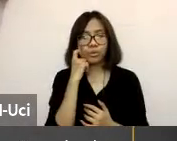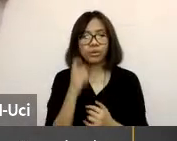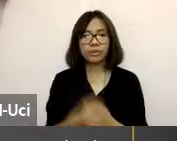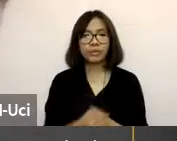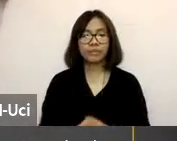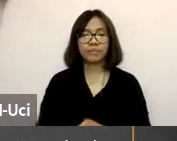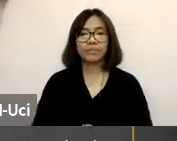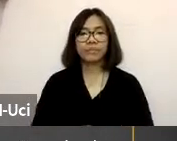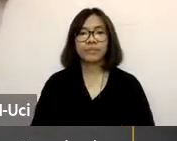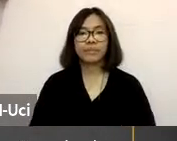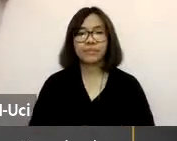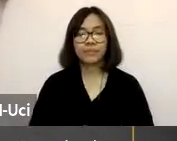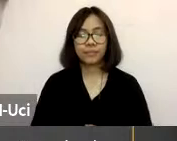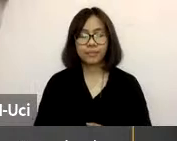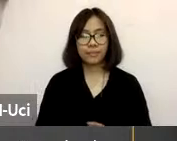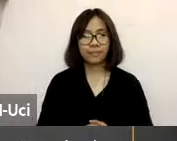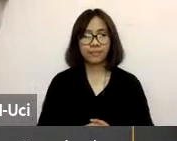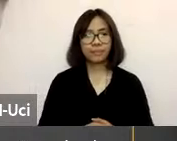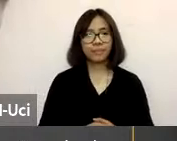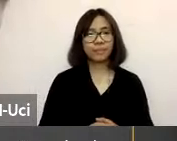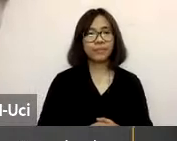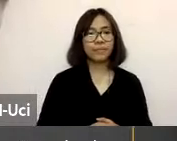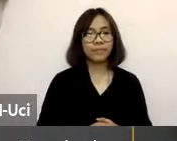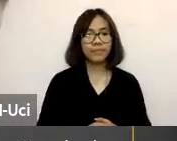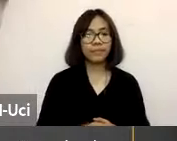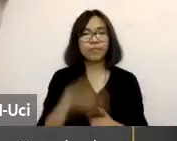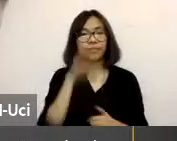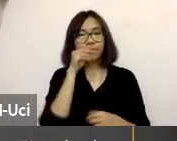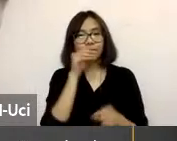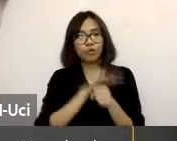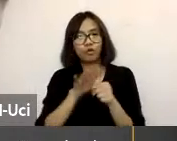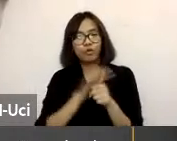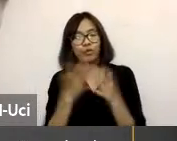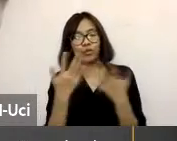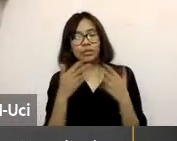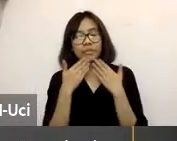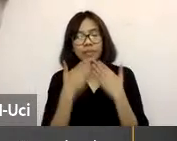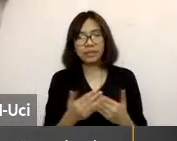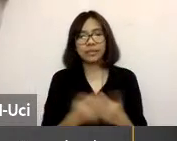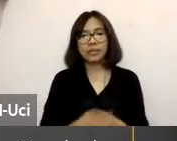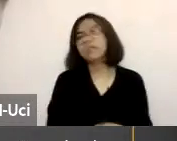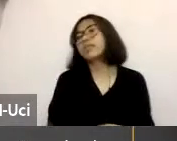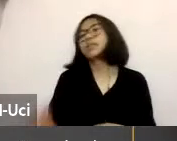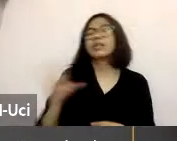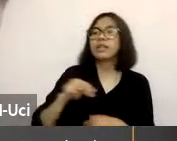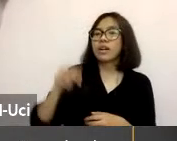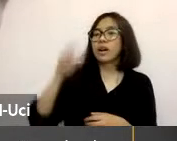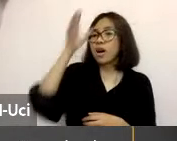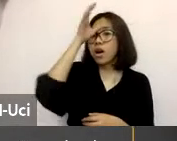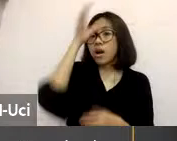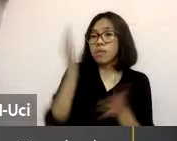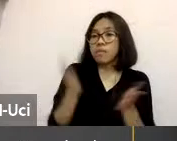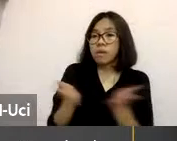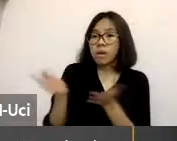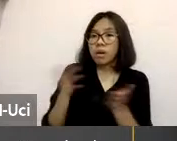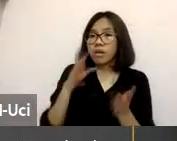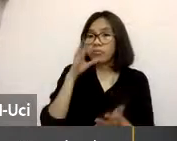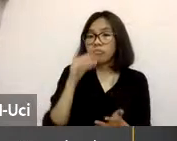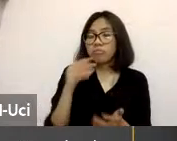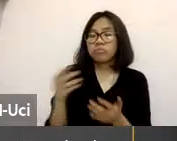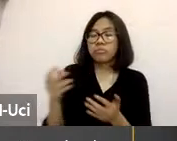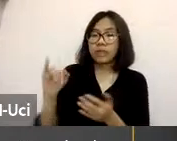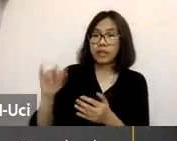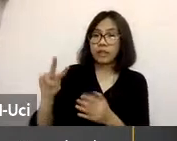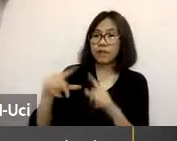kapal berbelanja dalam situsi kamar tersebut itu Pak Makasih pak mek makasih Pak orang ah berikutnya kami